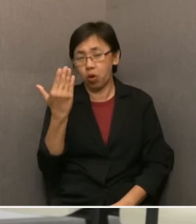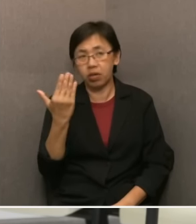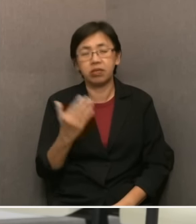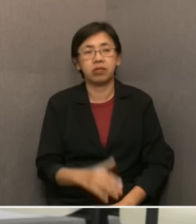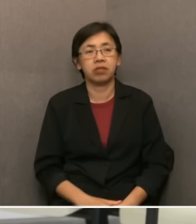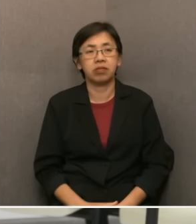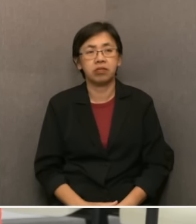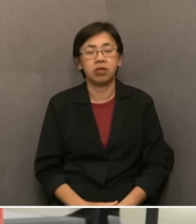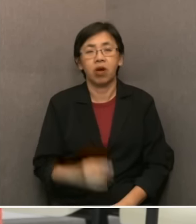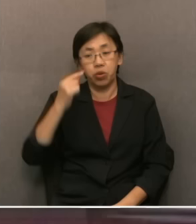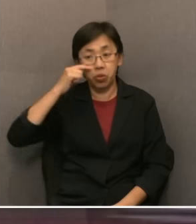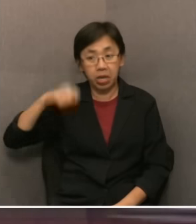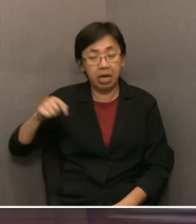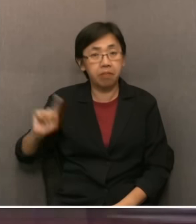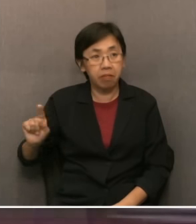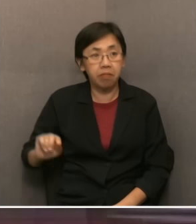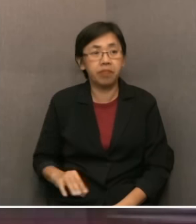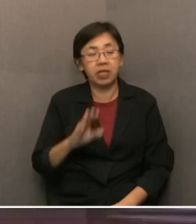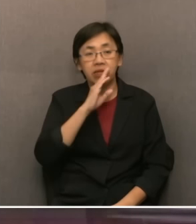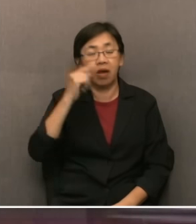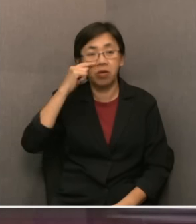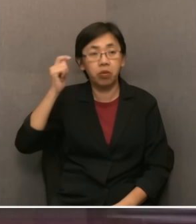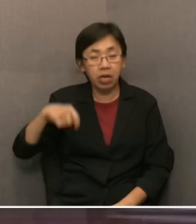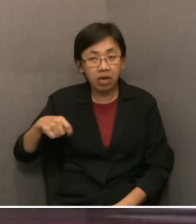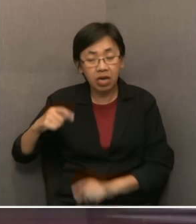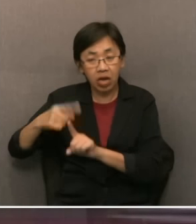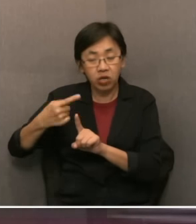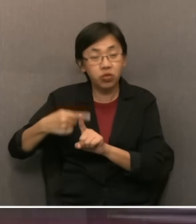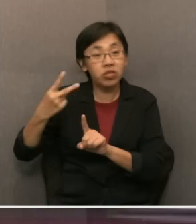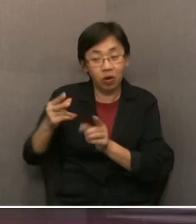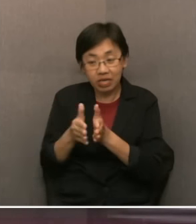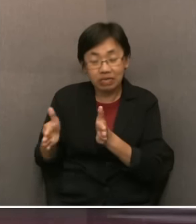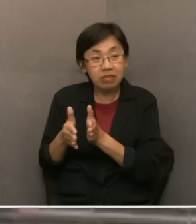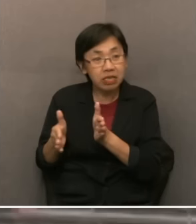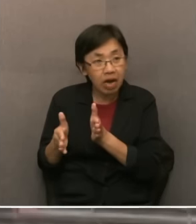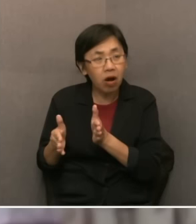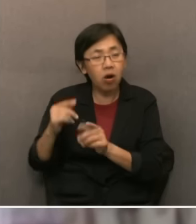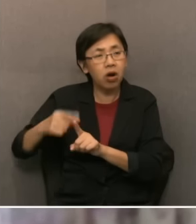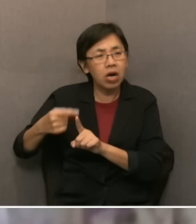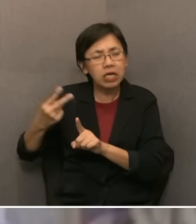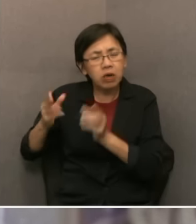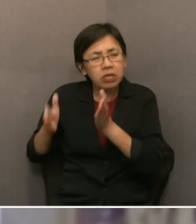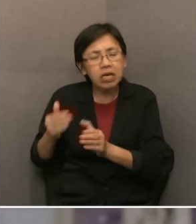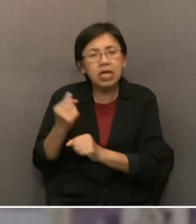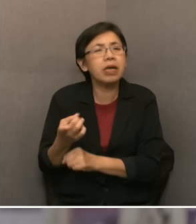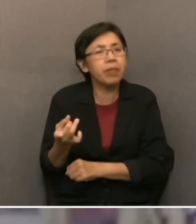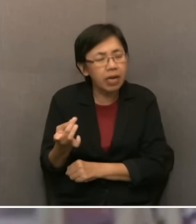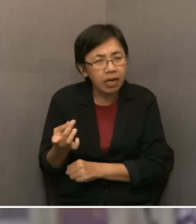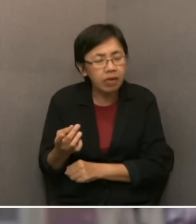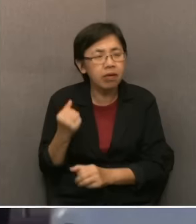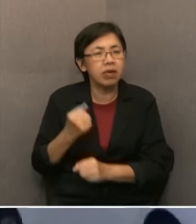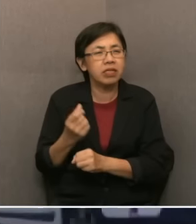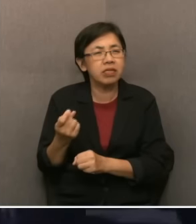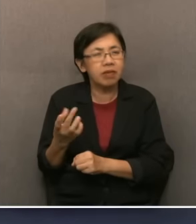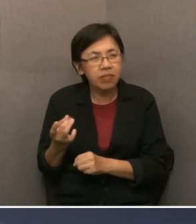เอ่อยูเครนด้วยว่าเขาจะใช้ 2เดือนที่เหลือที่มันแบบพีคที่สุดเนี่ยทำอะไรให้มันเกิดที่